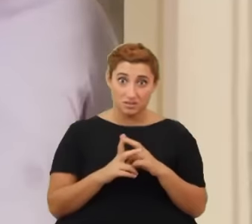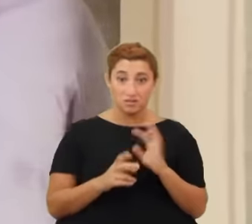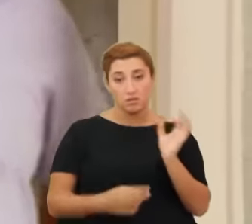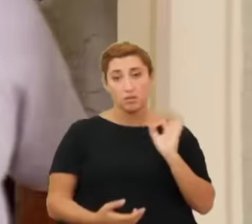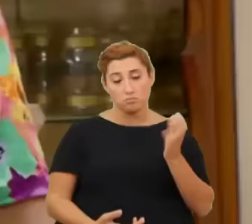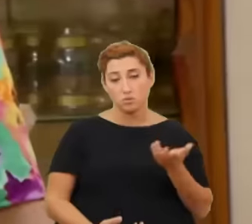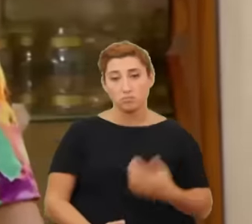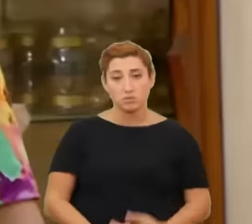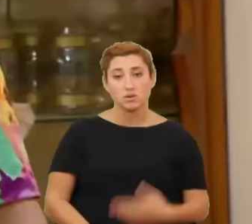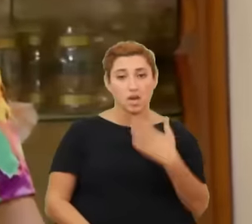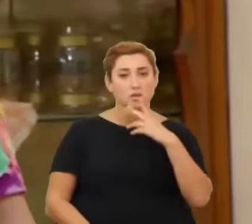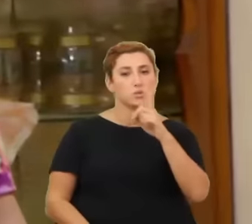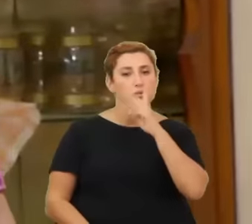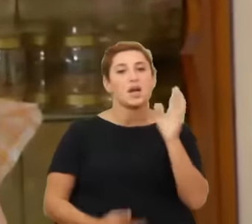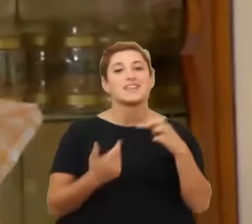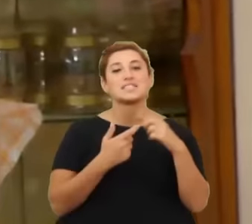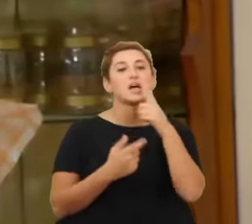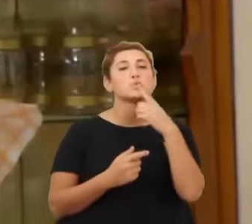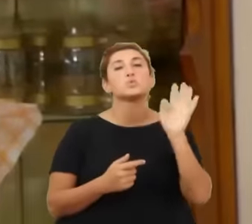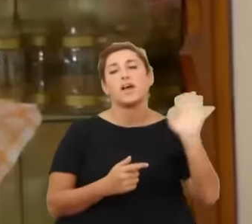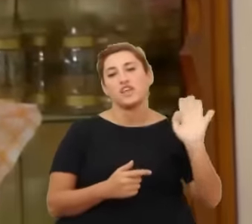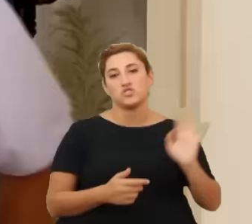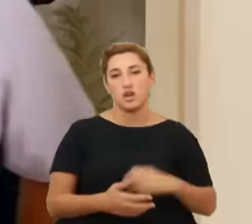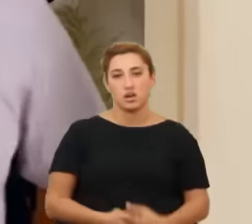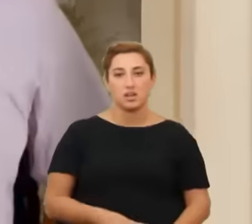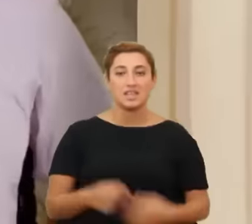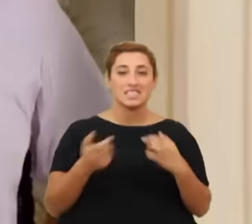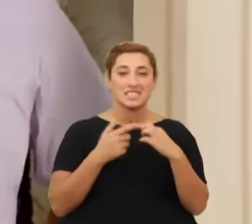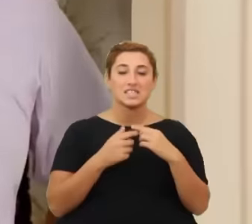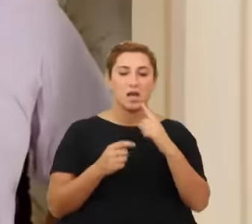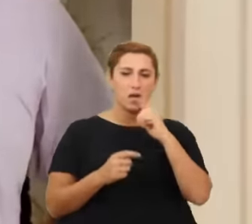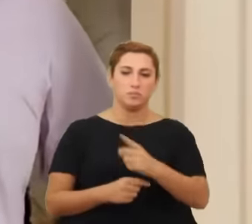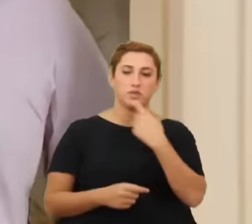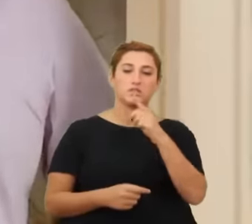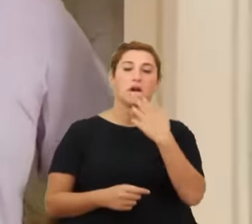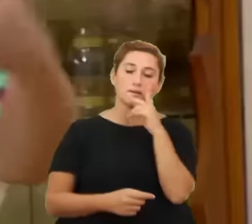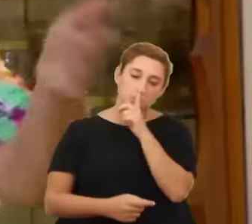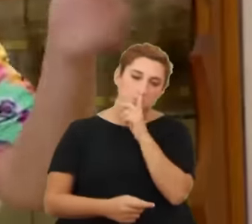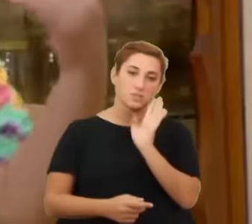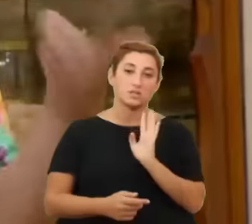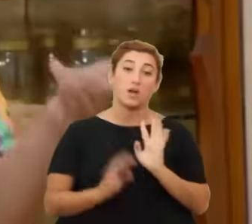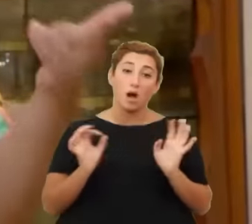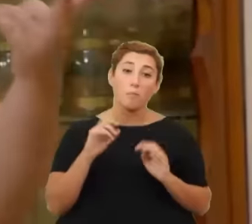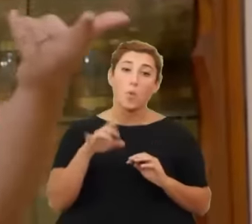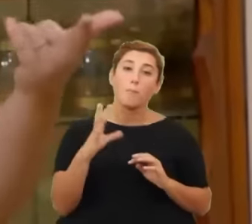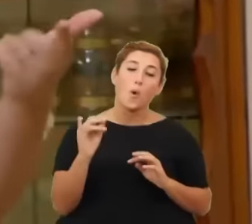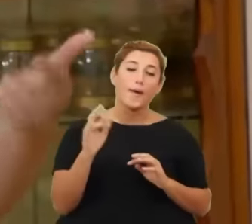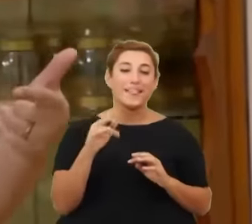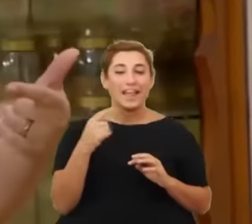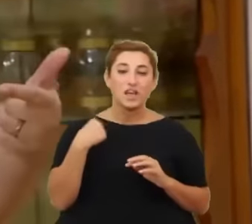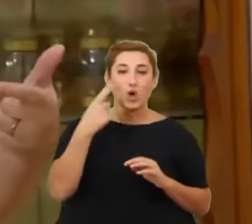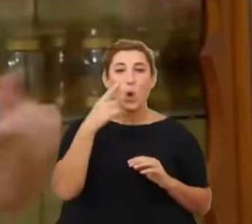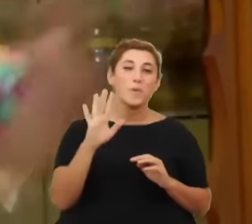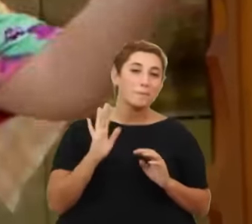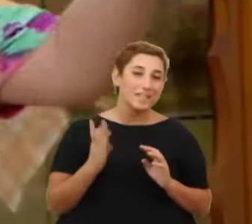başkomiser. Tabii yani. Kadın susar canım, Rıza başkomiser değil. Hı. Rıza başkomiser höt diyecek, kadın susacak ya. Ama pek öyle hissetmedim